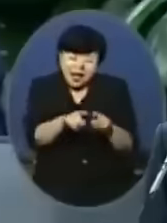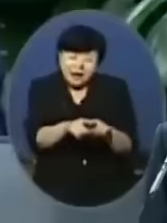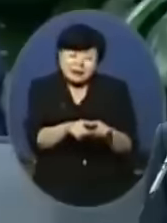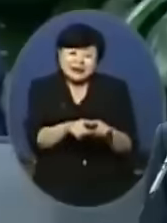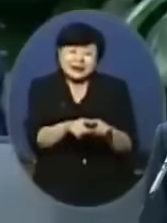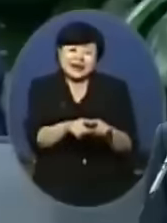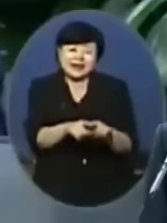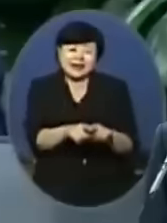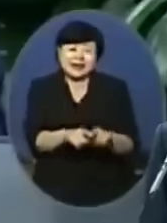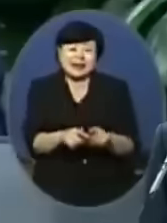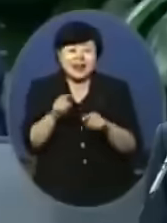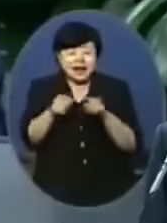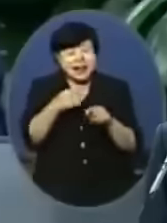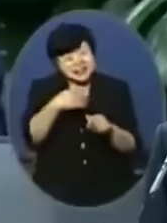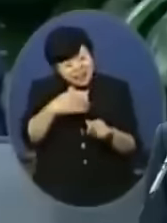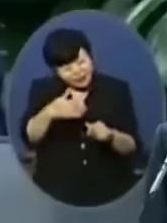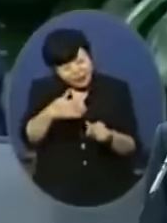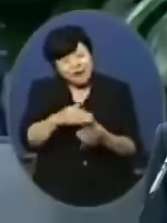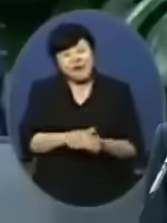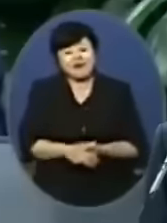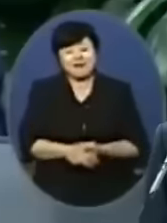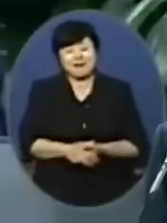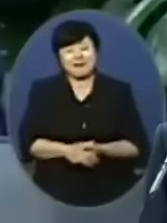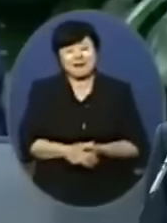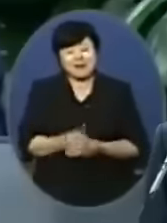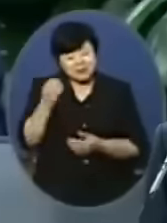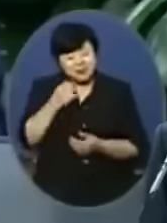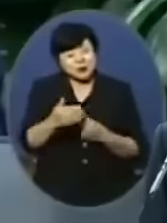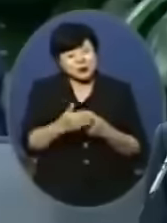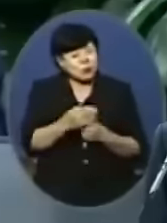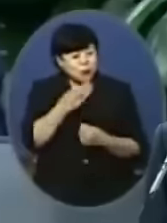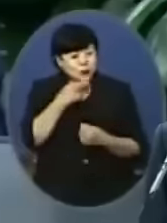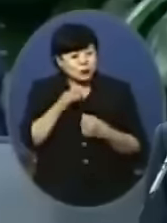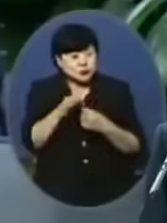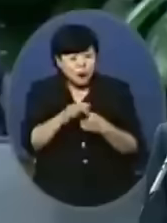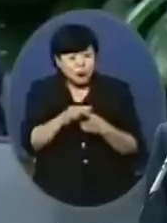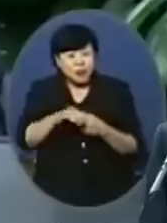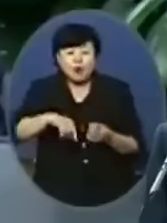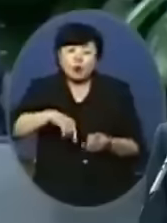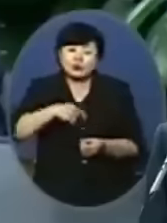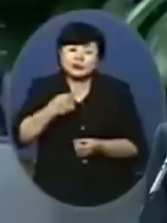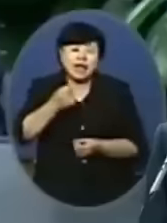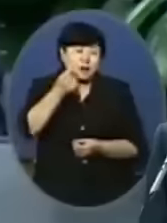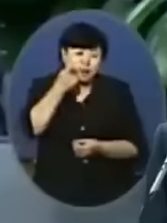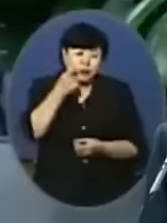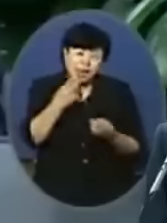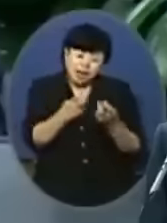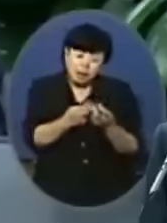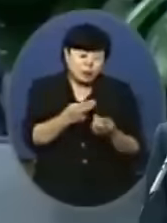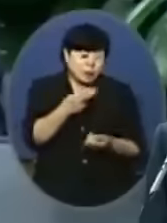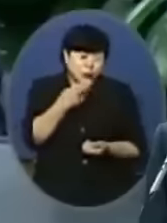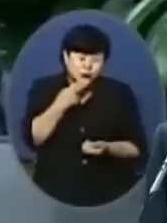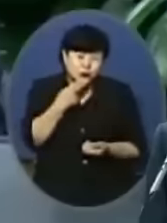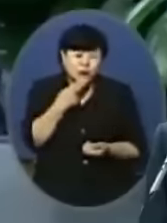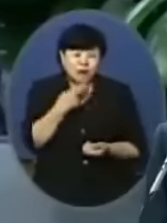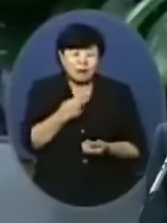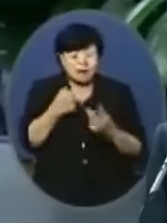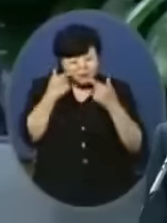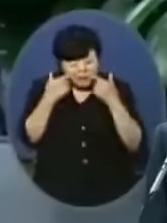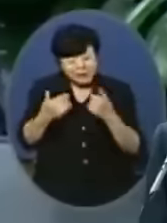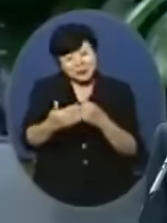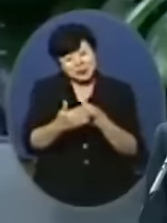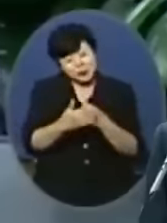go. 함께 갑시다. 성령 도우심 없이는 내가 어찌할 바를 모르니까요.